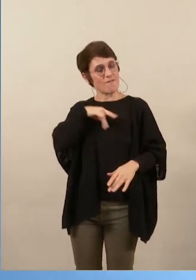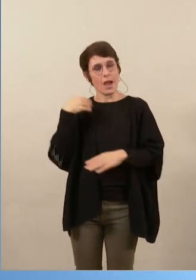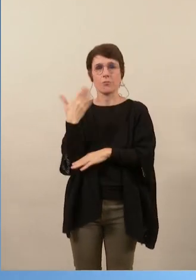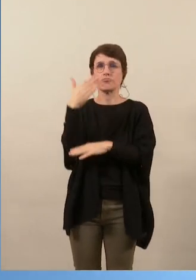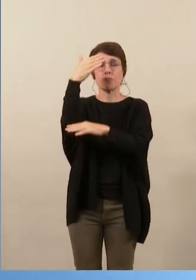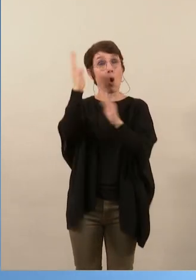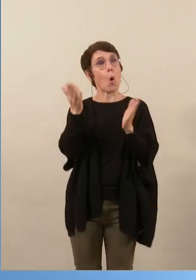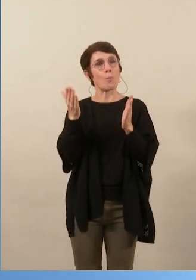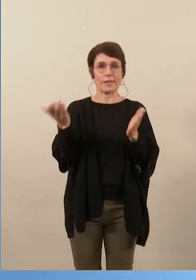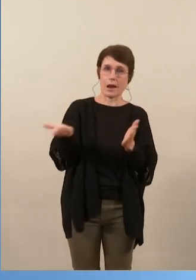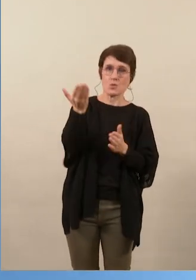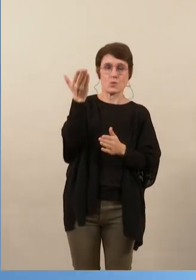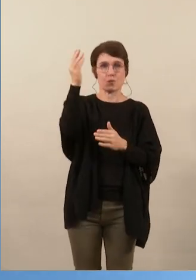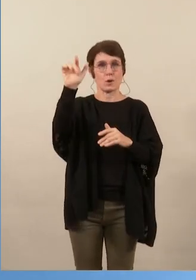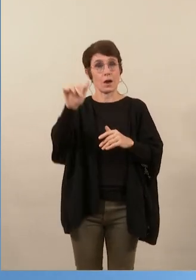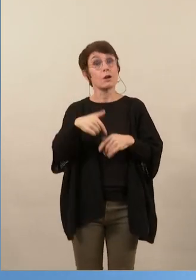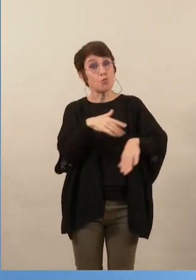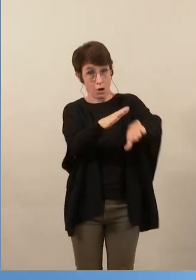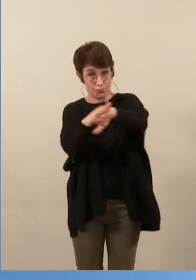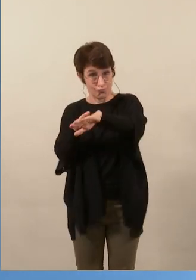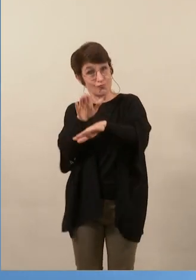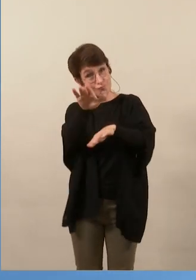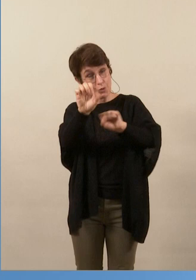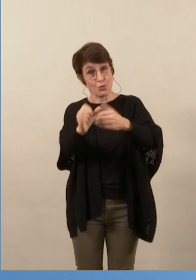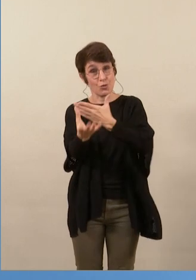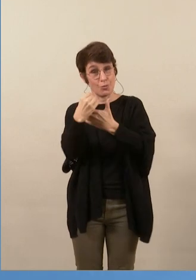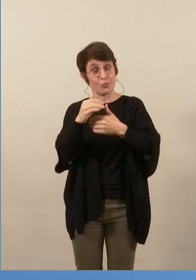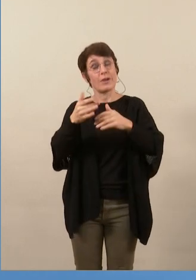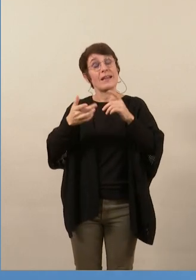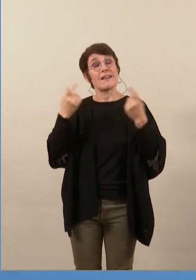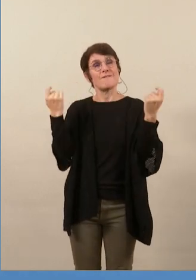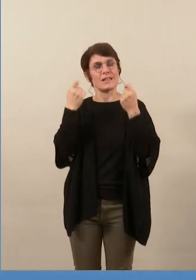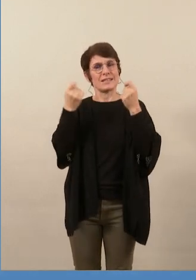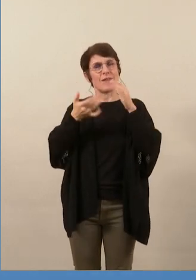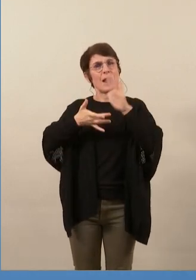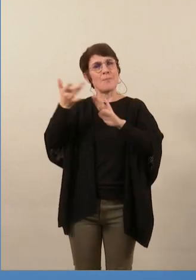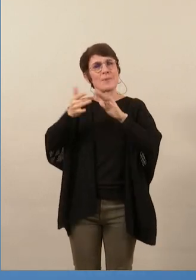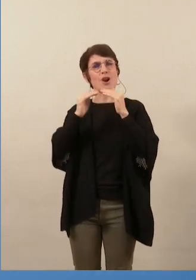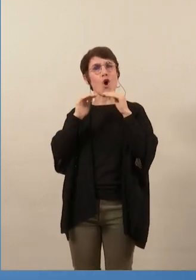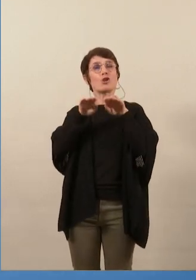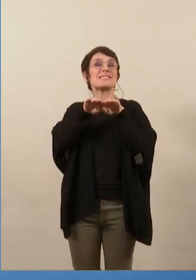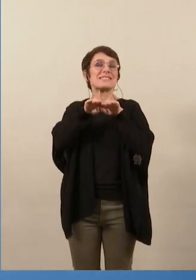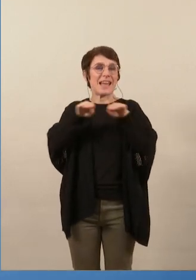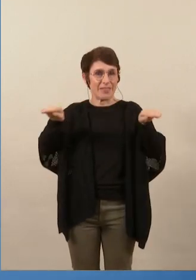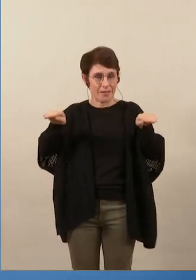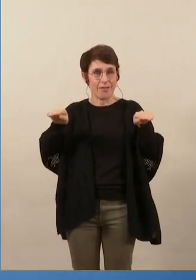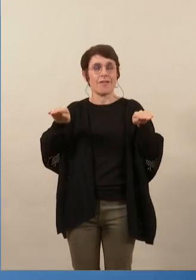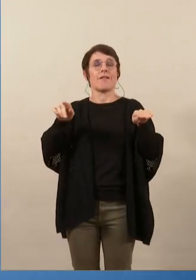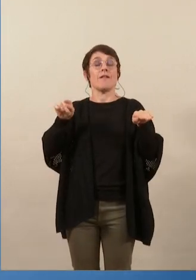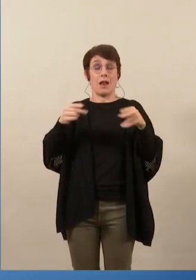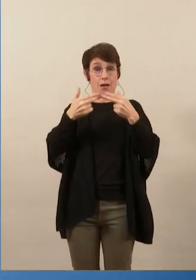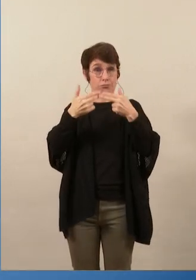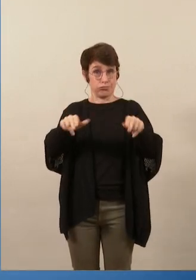je vous invite d'ailleurs à venir nombreux au festival migran scène qui approche l'ouverture sera d'ailleurs je crois à l'Hôtel de Ville